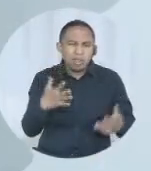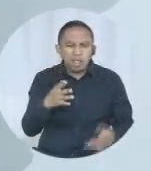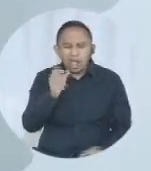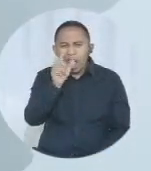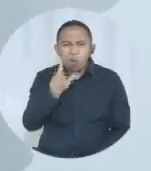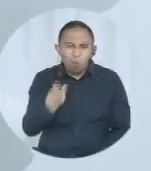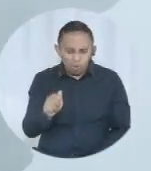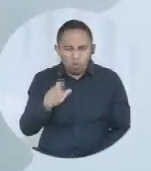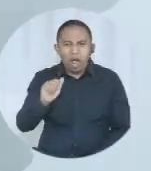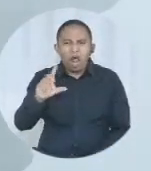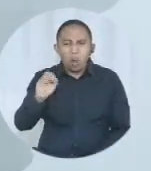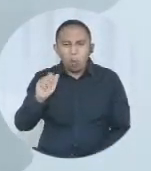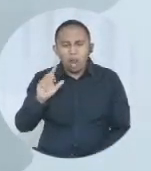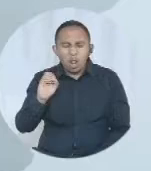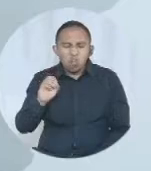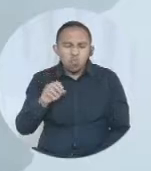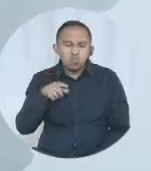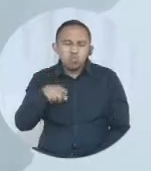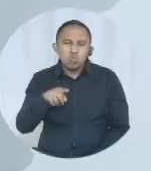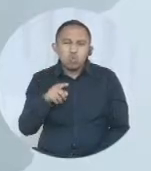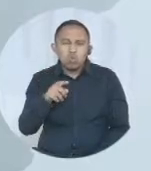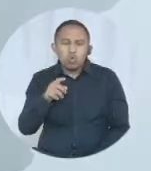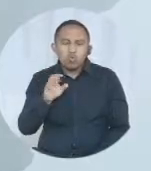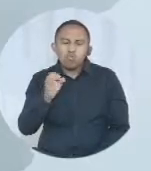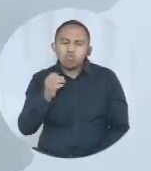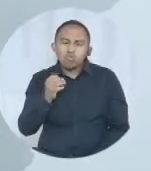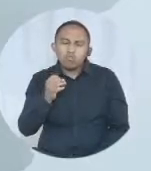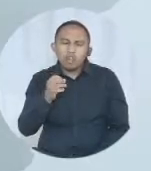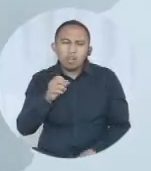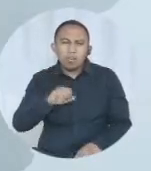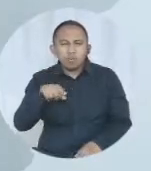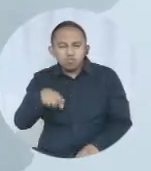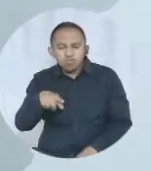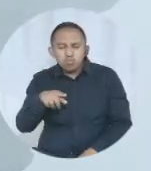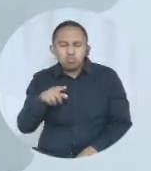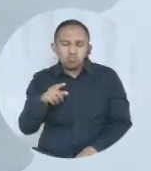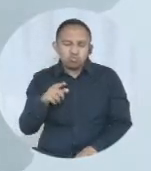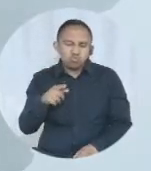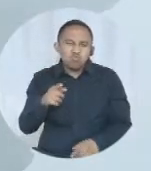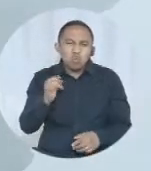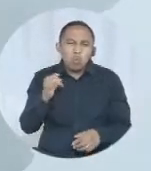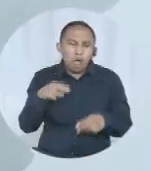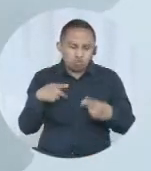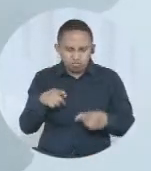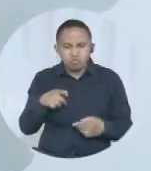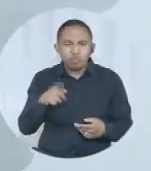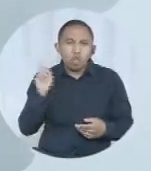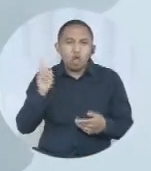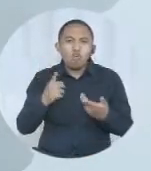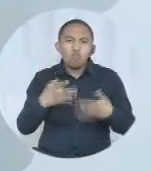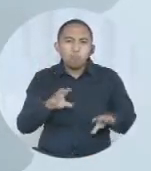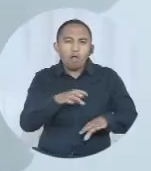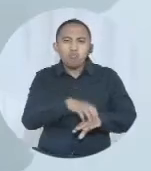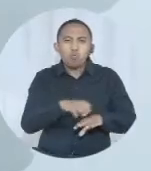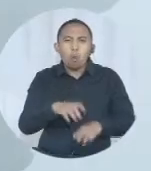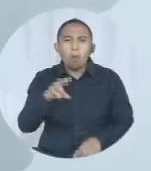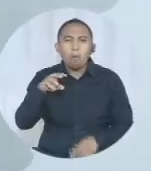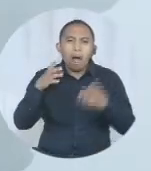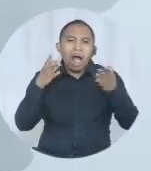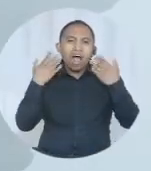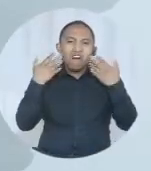sy ny fotoana ampiasana azy any amin'ny foko mahafaly no hoentiny Aurelia Rafringy amintsika sy Roger